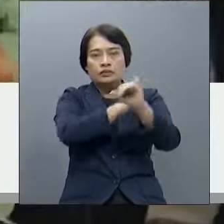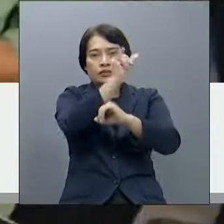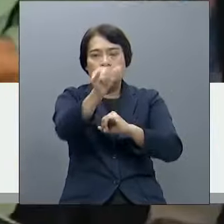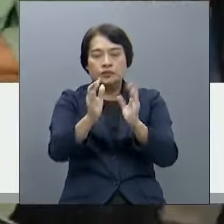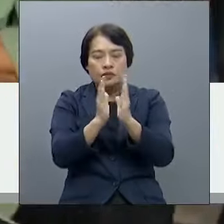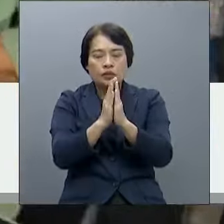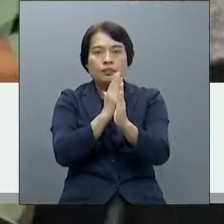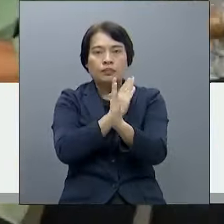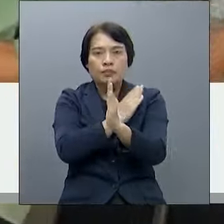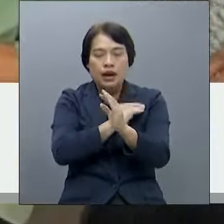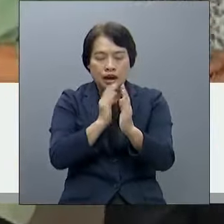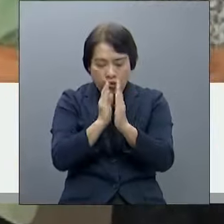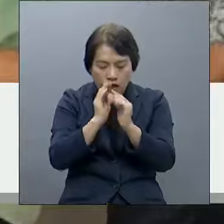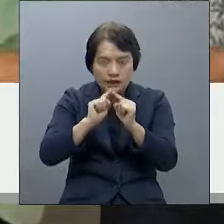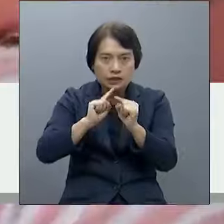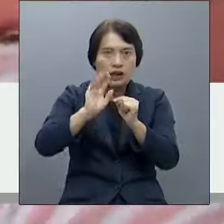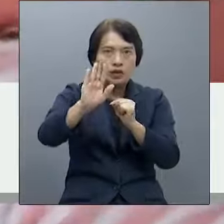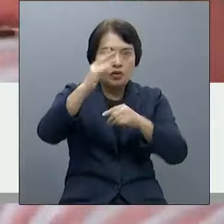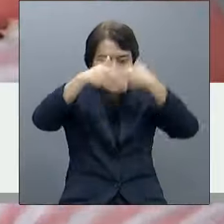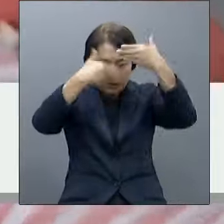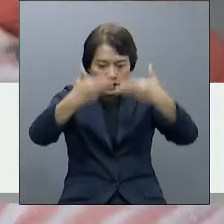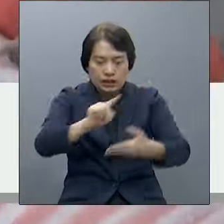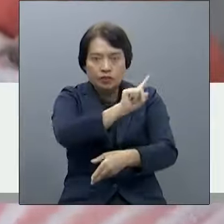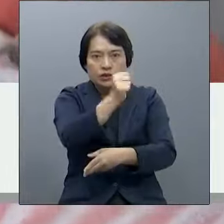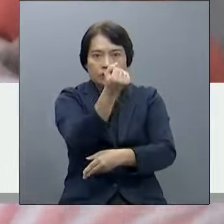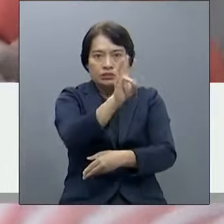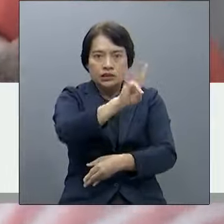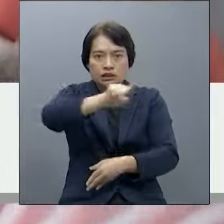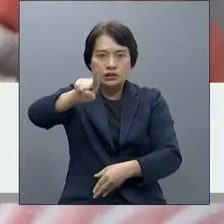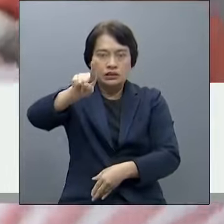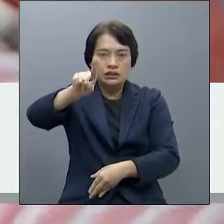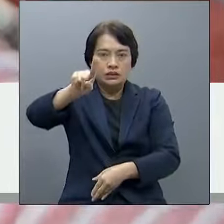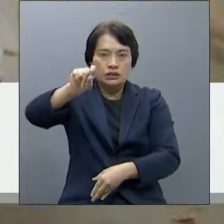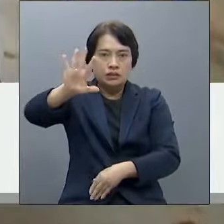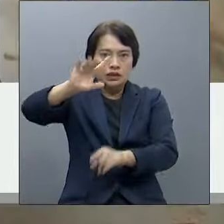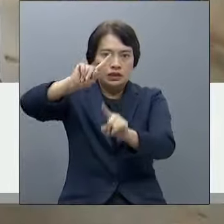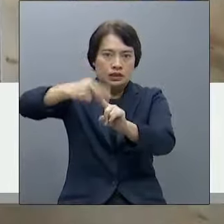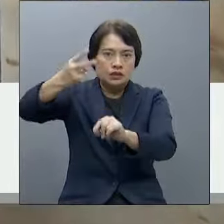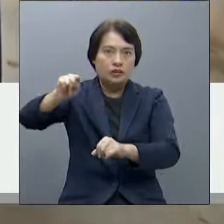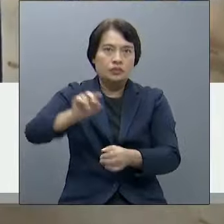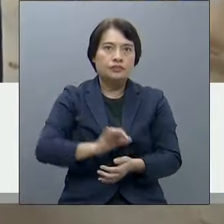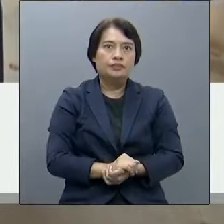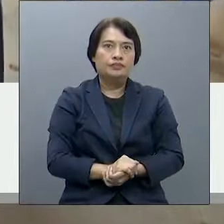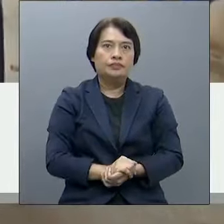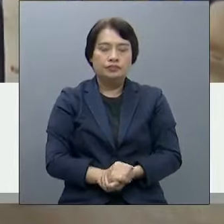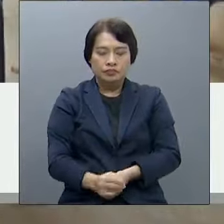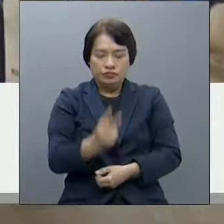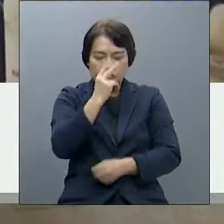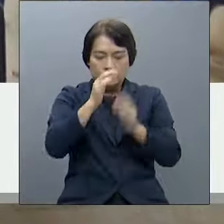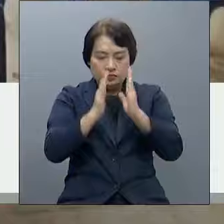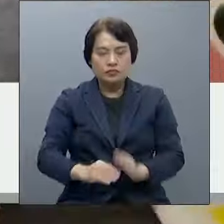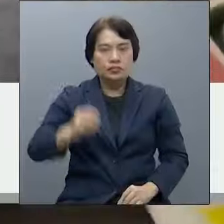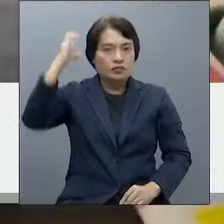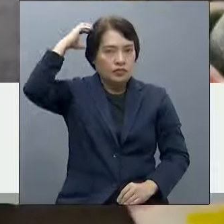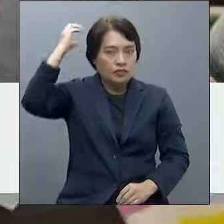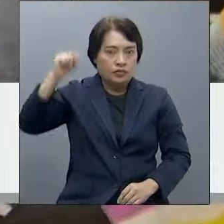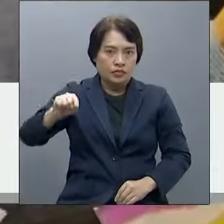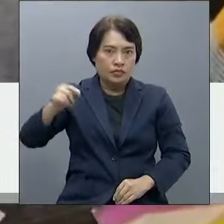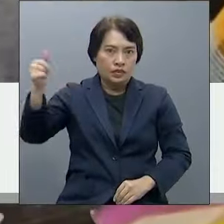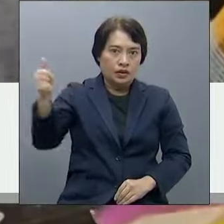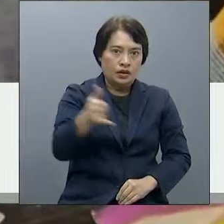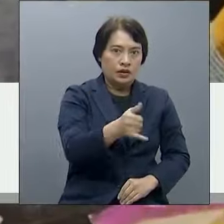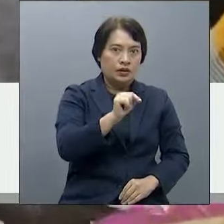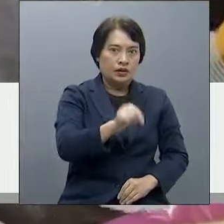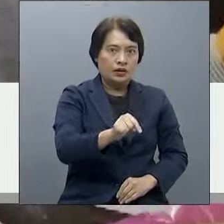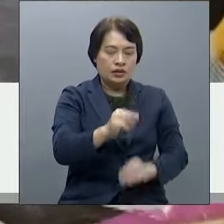ธาตุพนมระหว่างวันที่ 17-25กุมภาพันธ์ค่ะจากภาพจะเห็นว่ามีชาวลาวข้ามแดนมาสักการะและท่อง